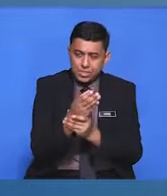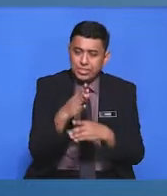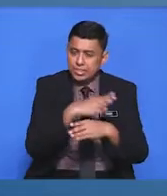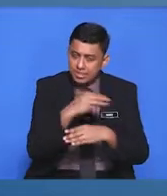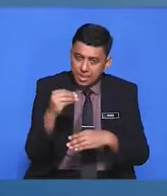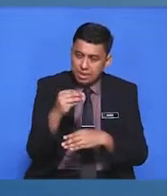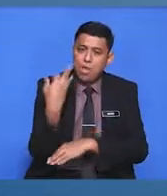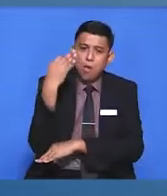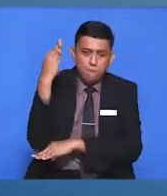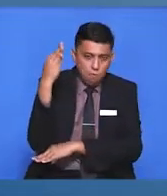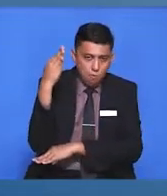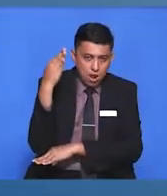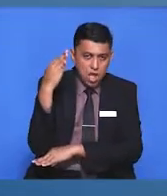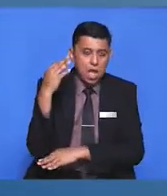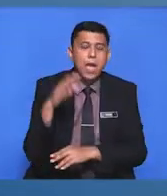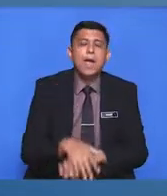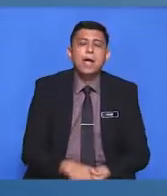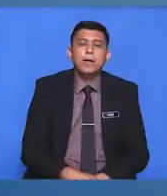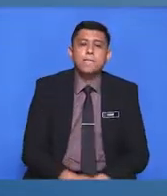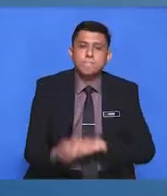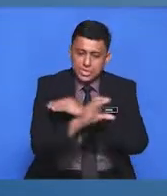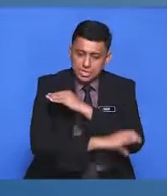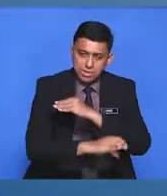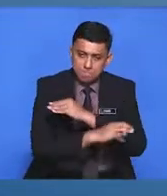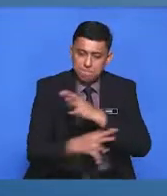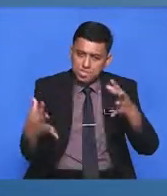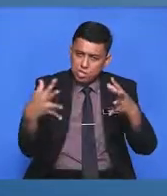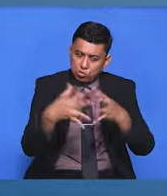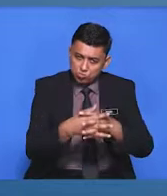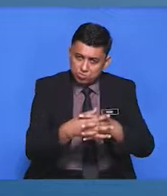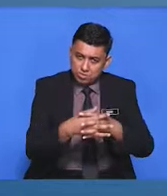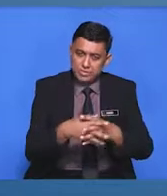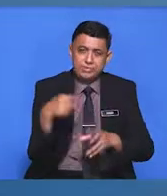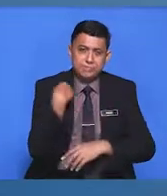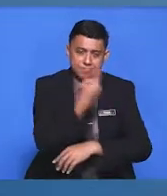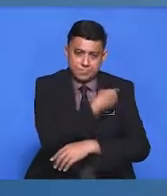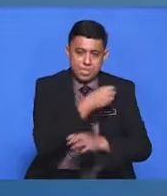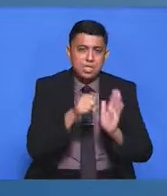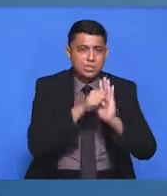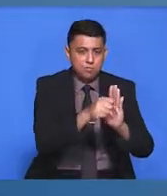prinsip-prinsip yang menyatukan kita. Inilah simbol kebanggaan kita.